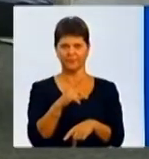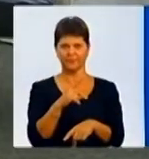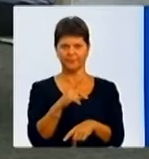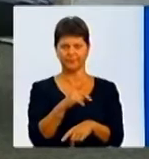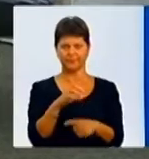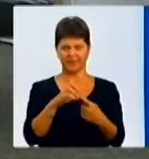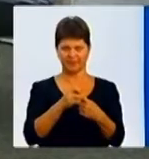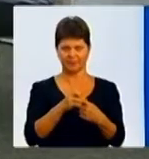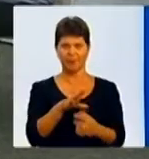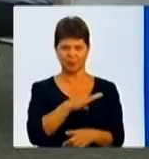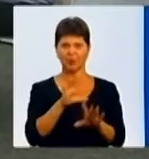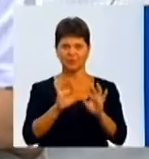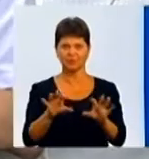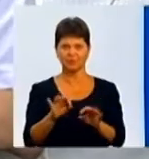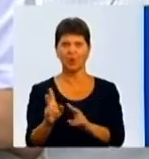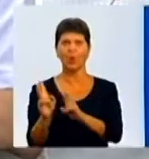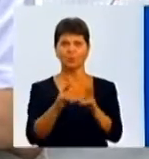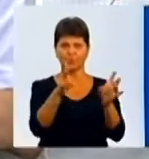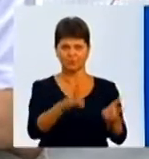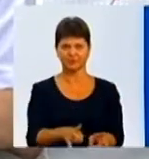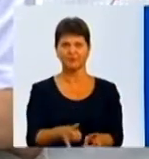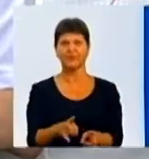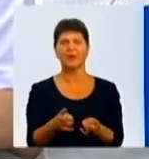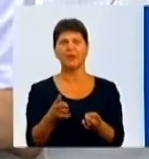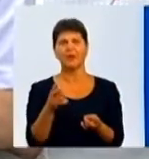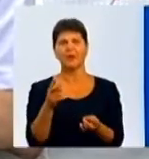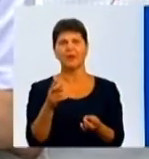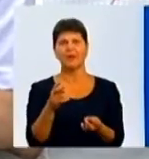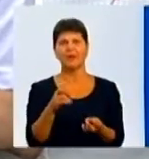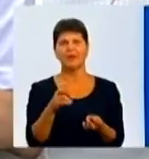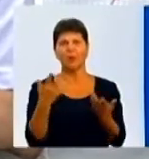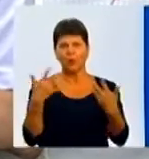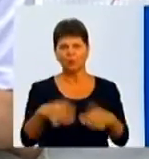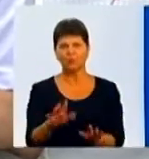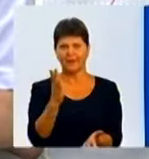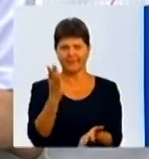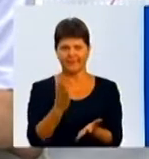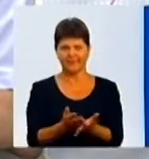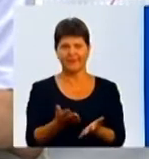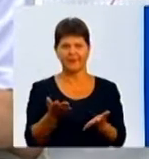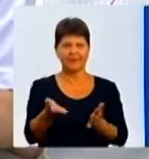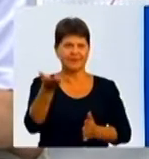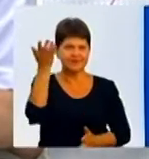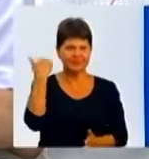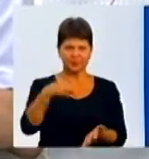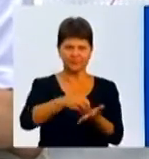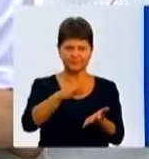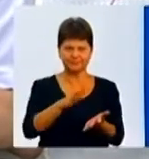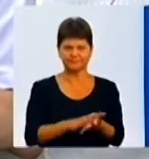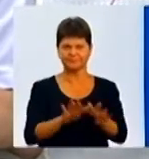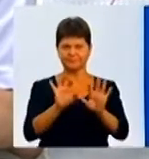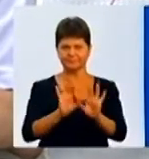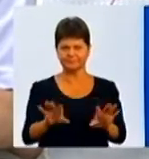постраждав? Вони є і загально вже визначені і описані як